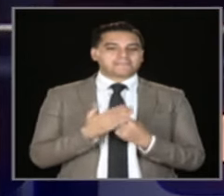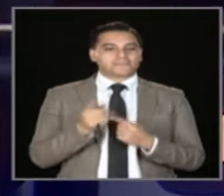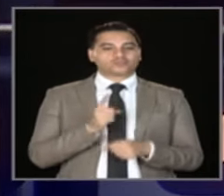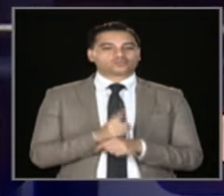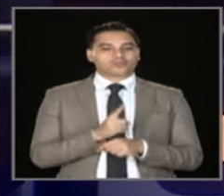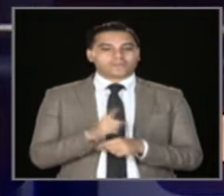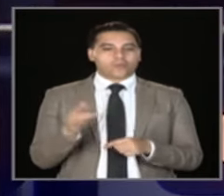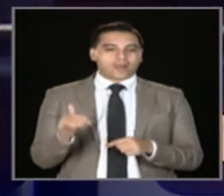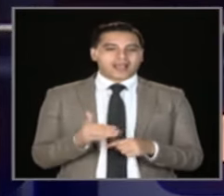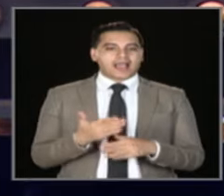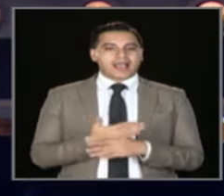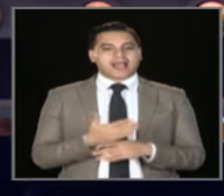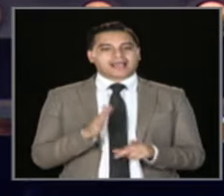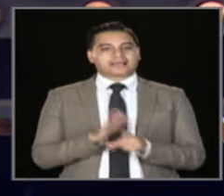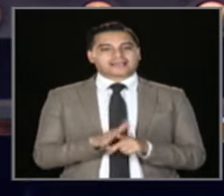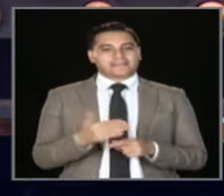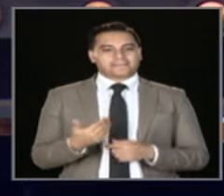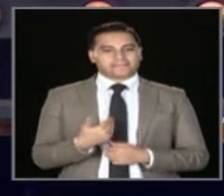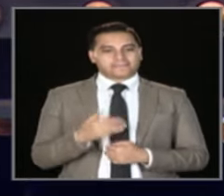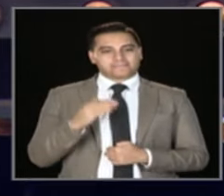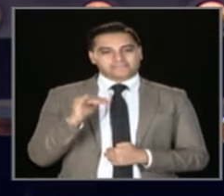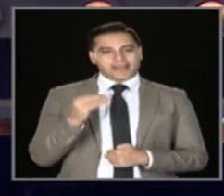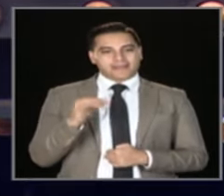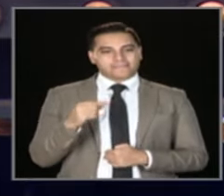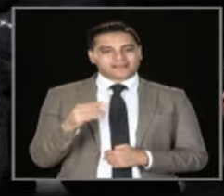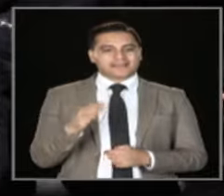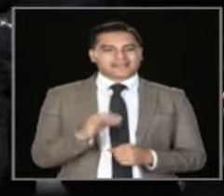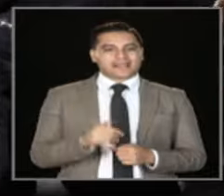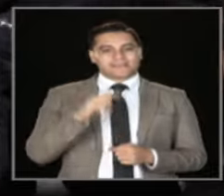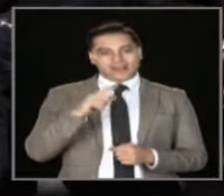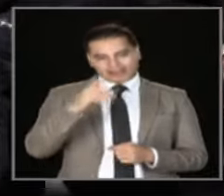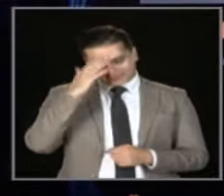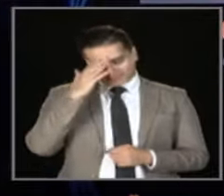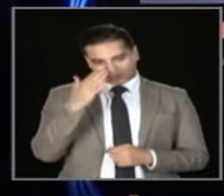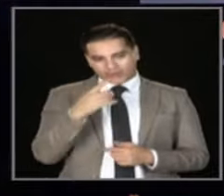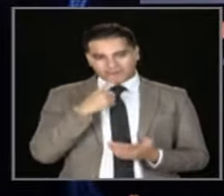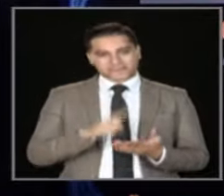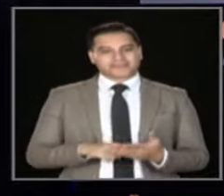هو قال لي جاي مخصوص عشان شجعك. محمد جمال بشكرك بجد،